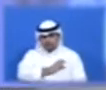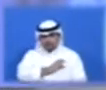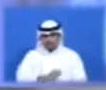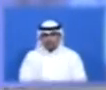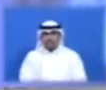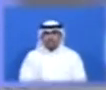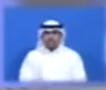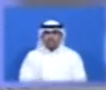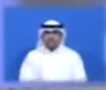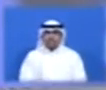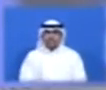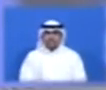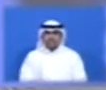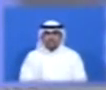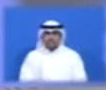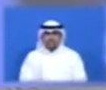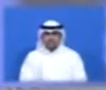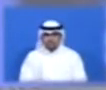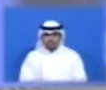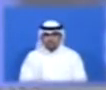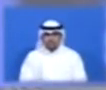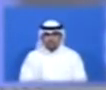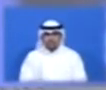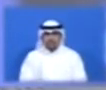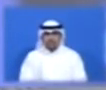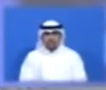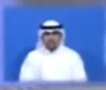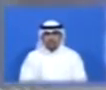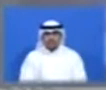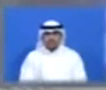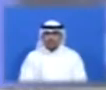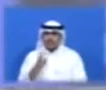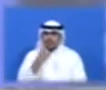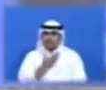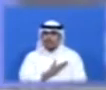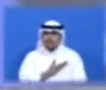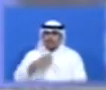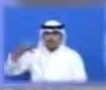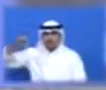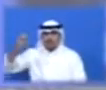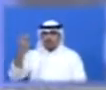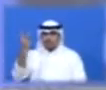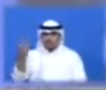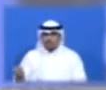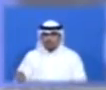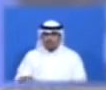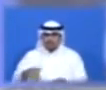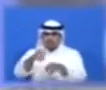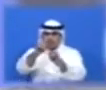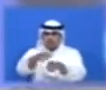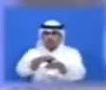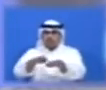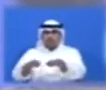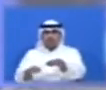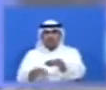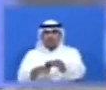تعالى دلال حمد الجيران أرملة أحمد حسين الشطي عن عمر ناهز 79، وسيوارى